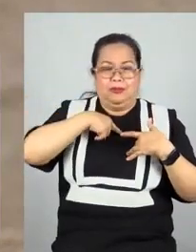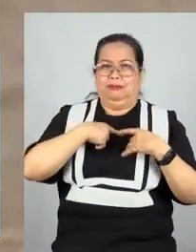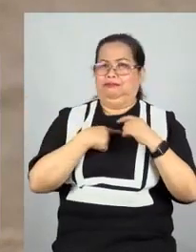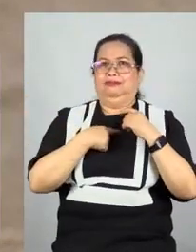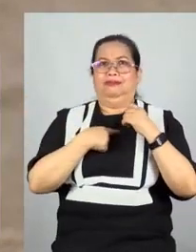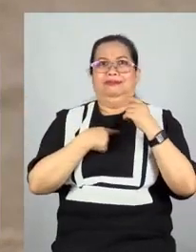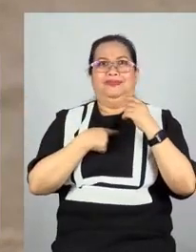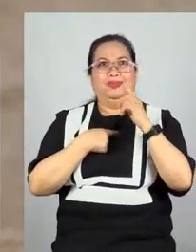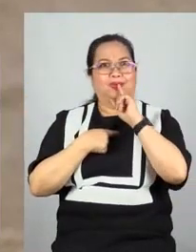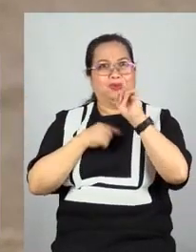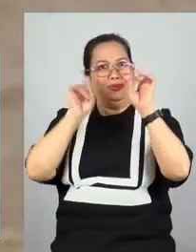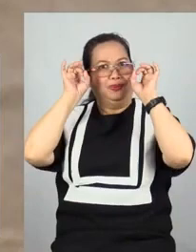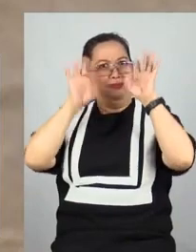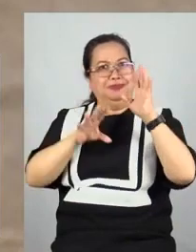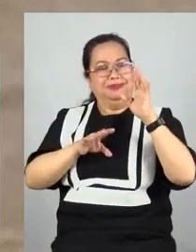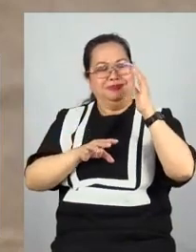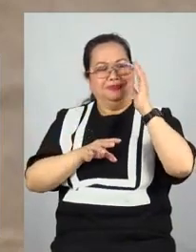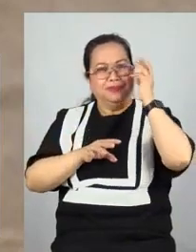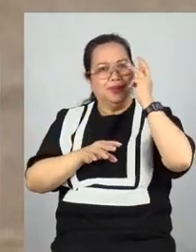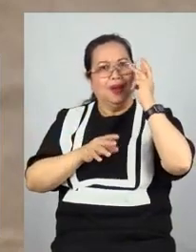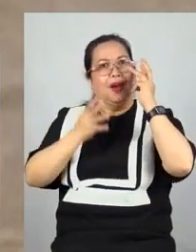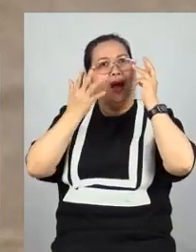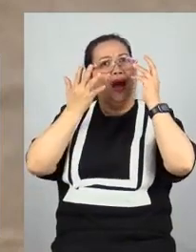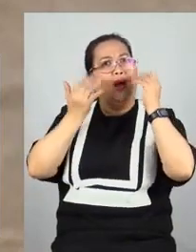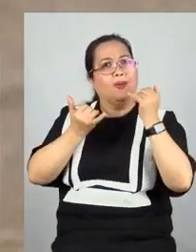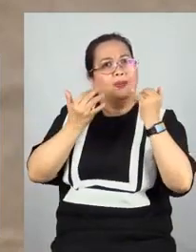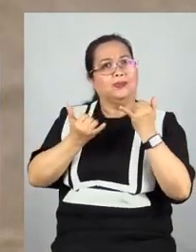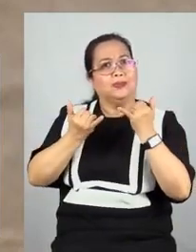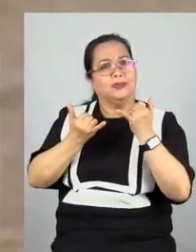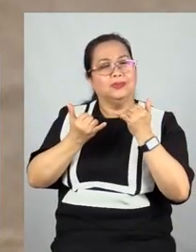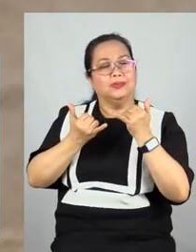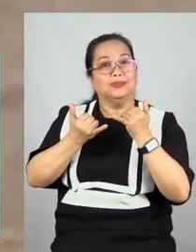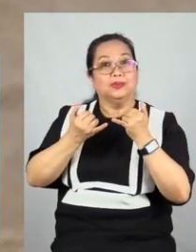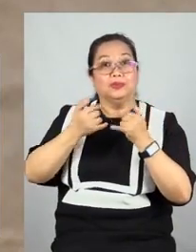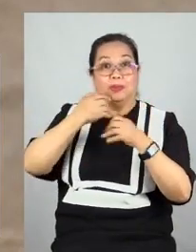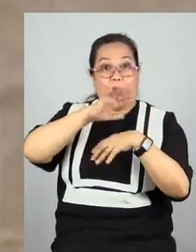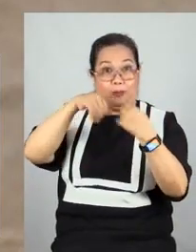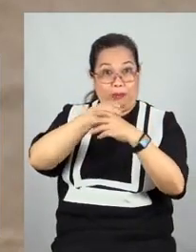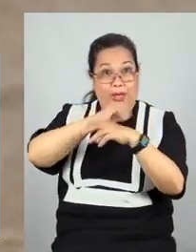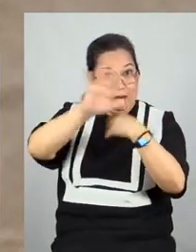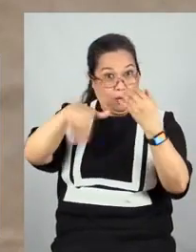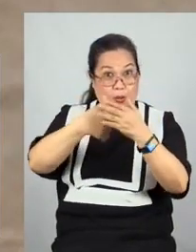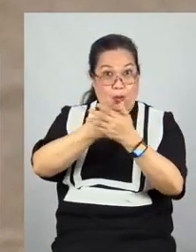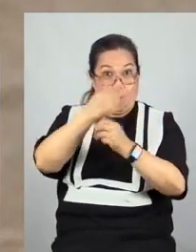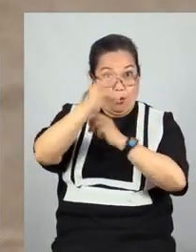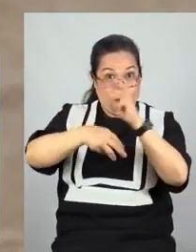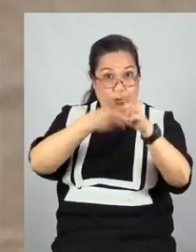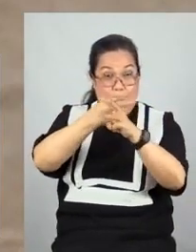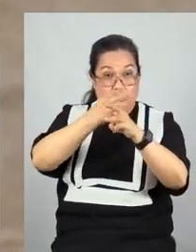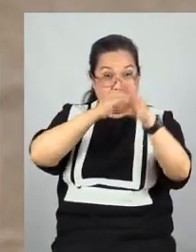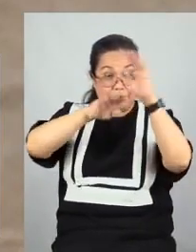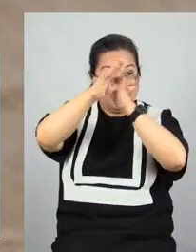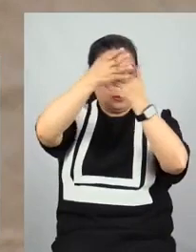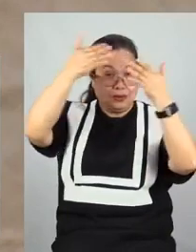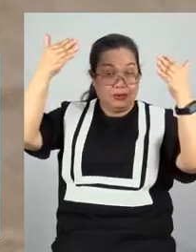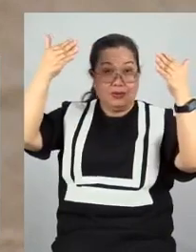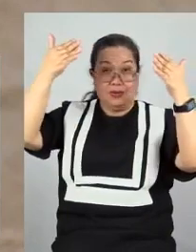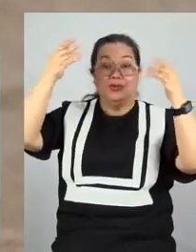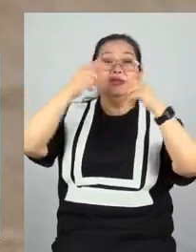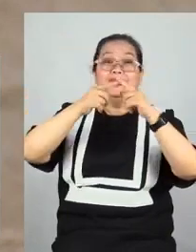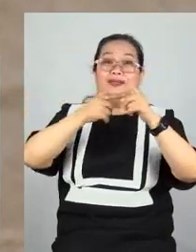kaisipan. Paano kaya na ang gumawa ng buong kalangitan